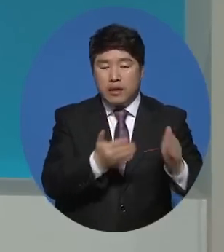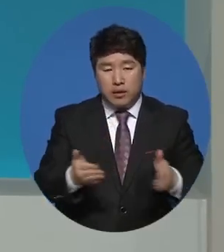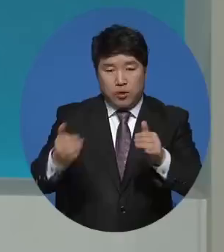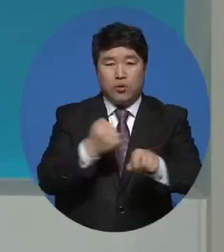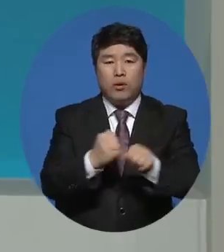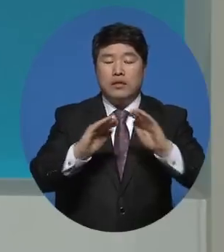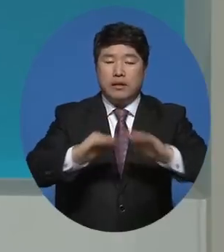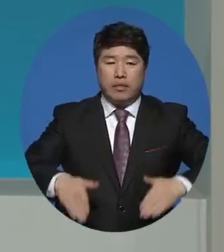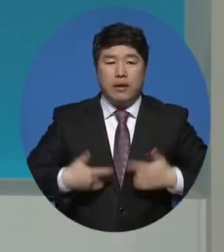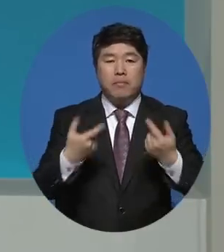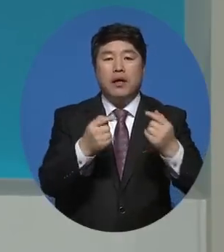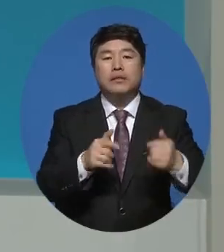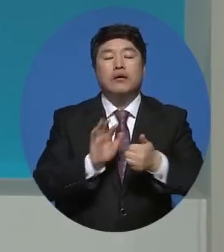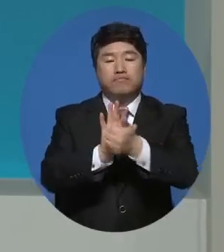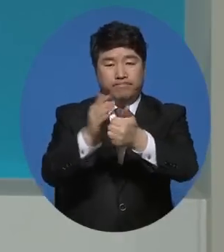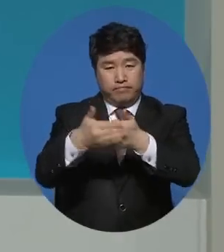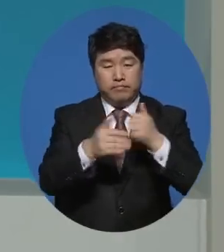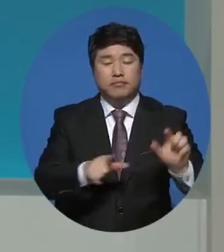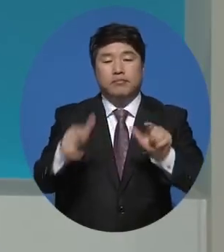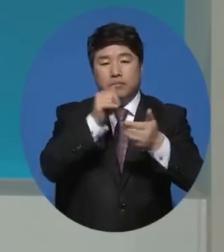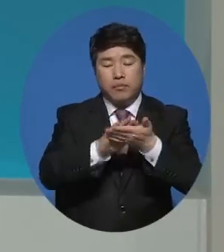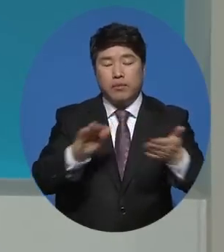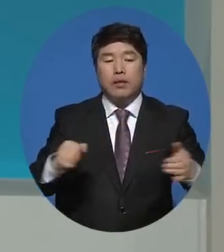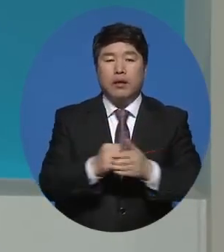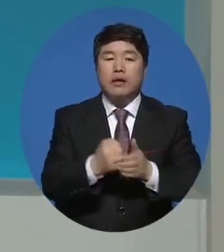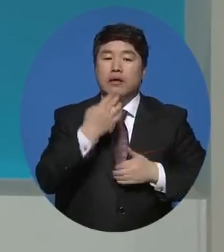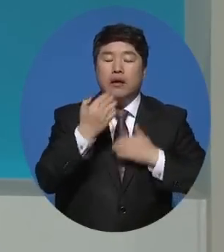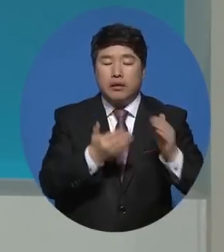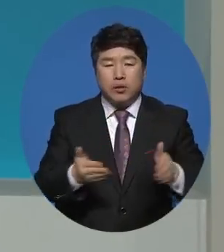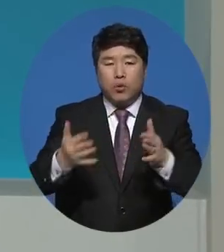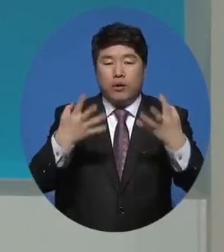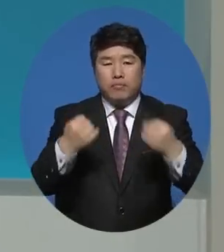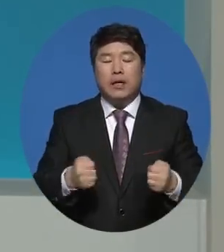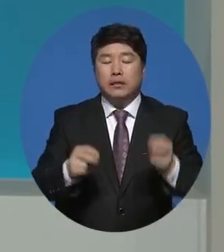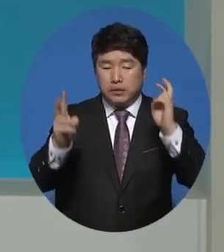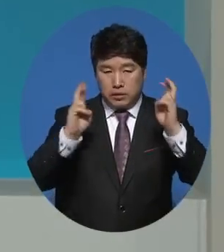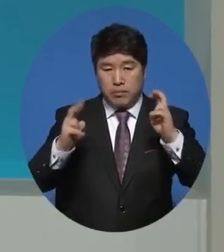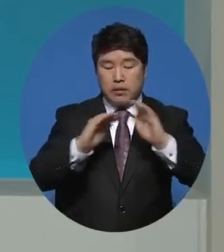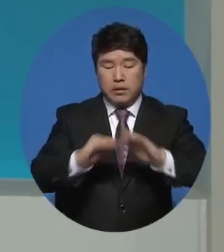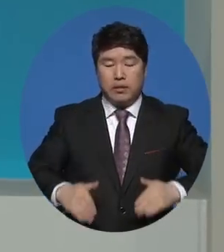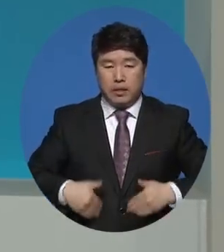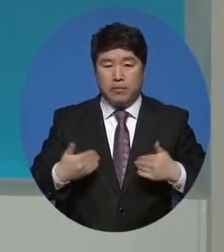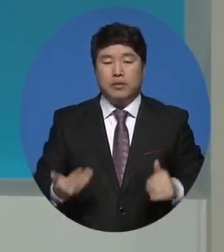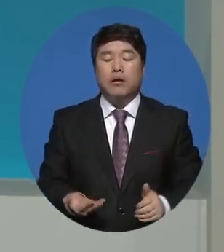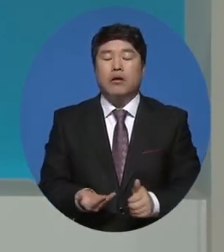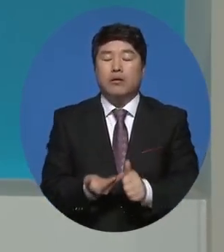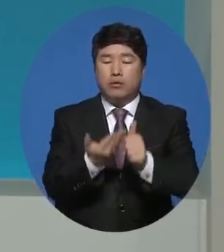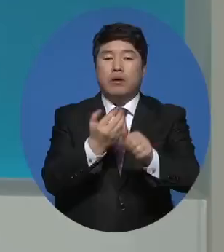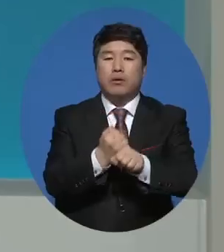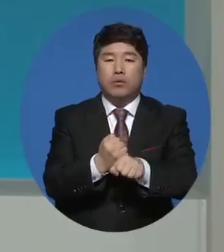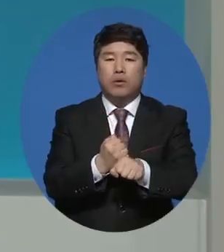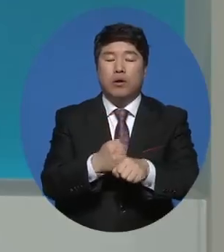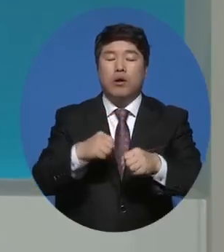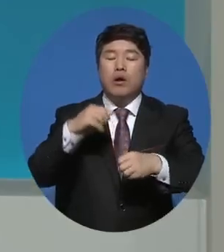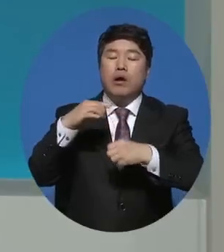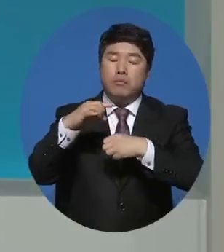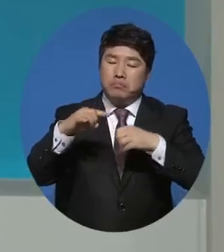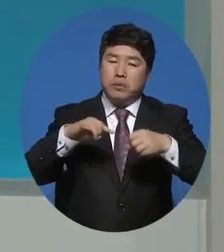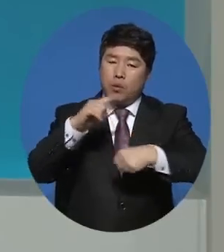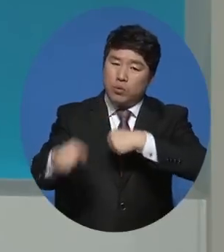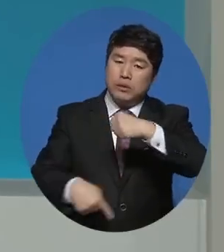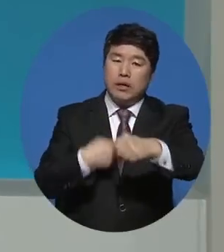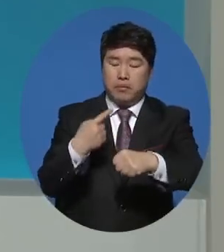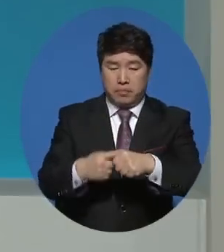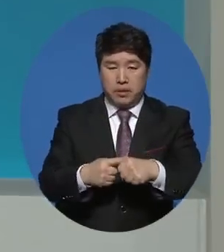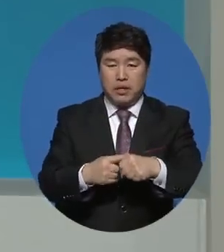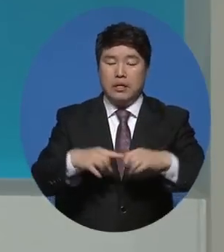있습니다 경기도의 많은 기업들은 전남에서 생산된 원자력 발전소 전력으로 싸게